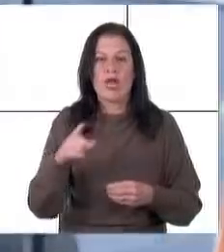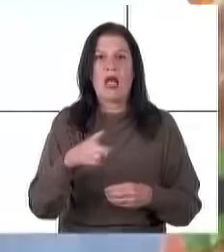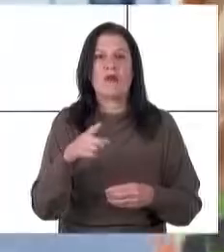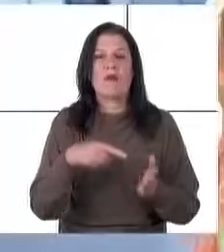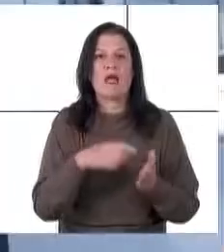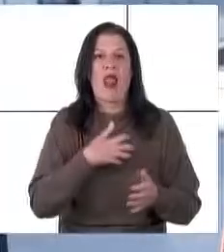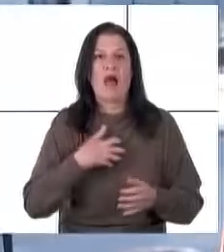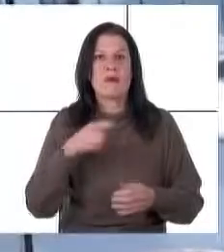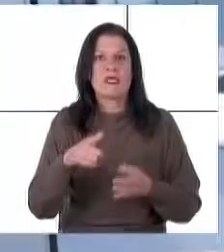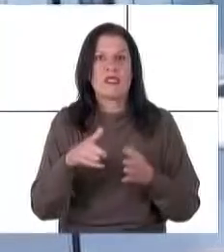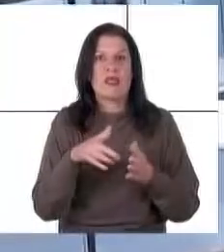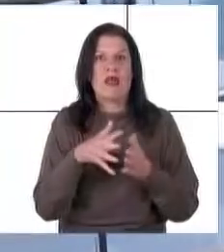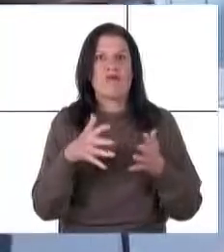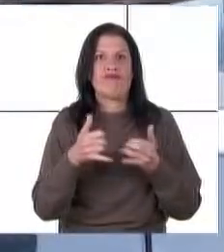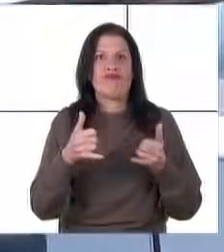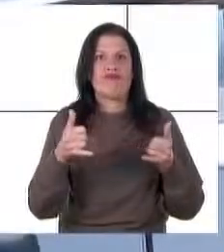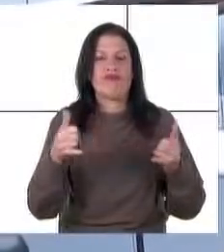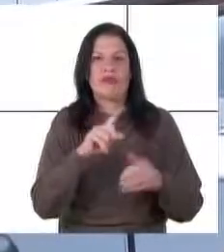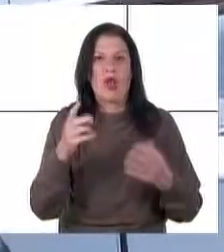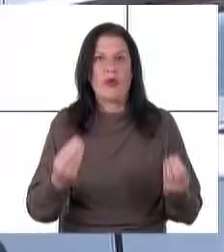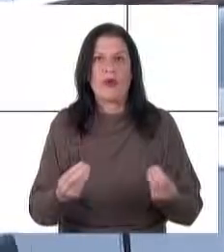כרגע סוגרים את הרשימה הזאת. אנחנו נמצאים פה, פרשתי כיסא